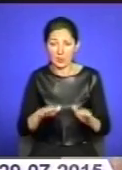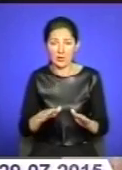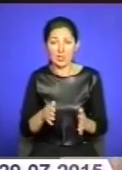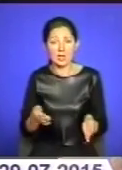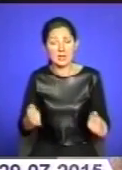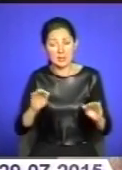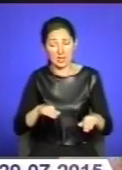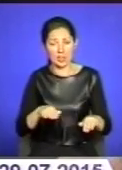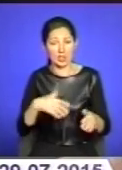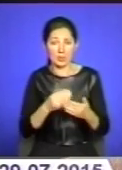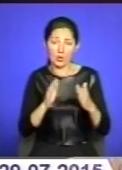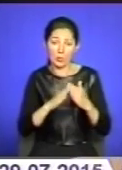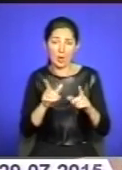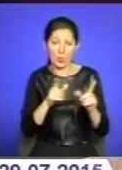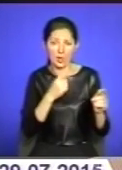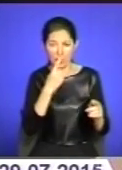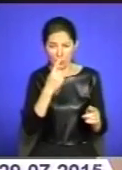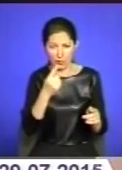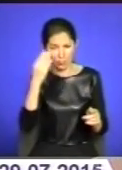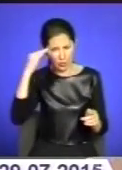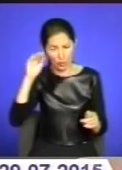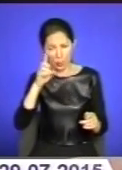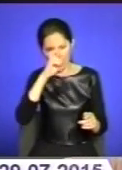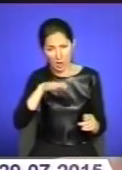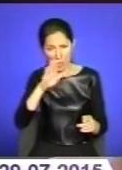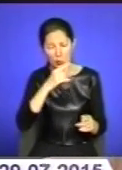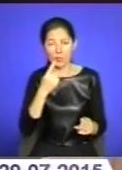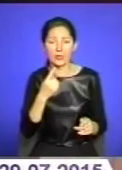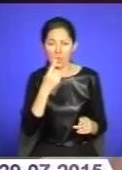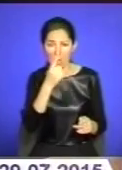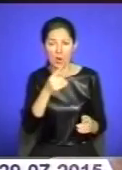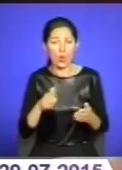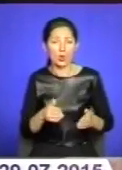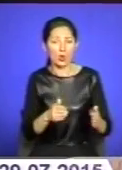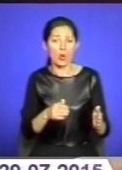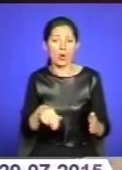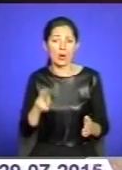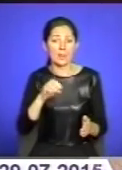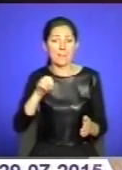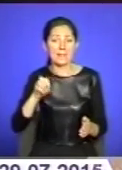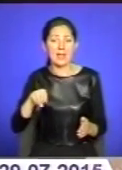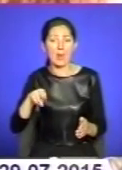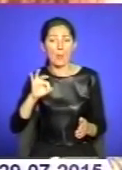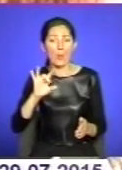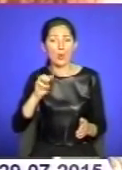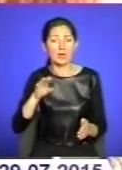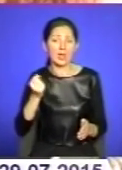поїхати в чужу країну, в чужу далеку дорогу. Тому депортація набрала примусового